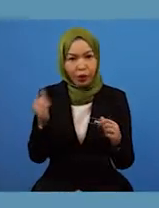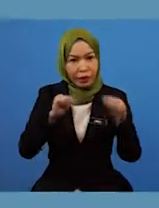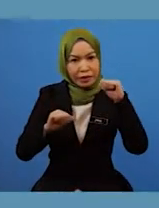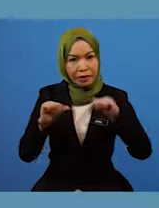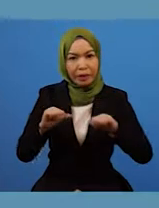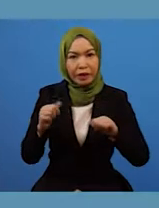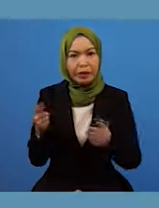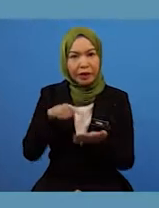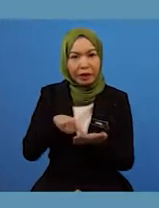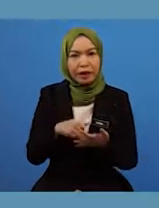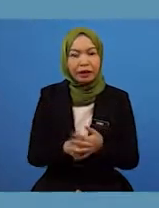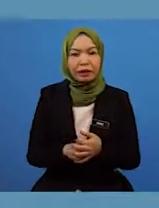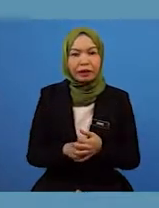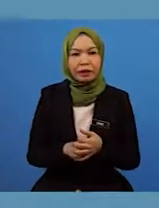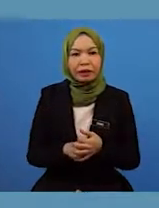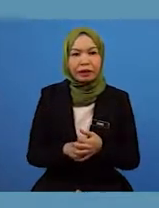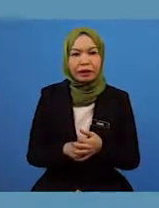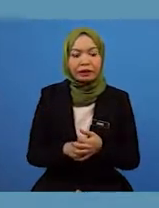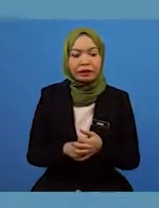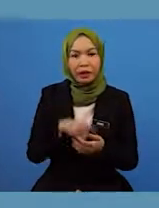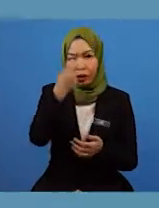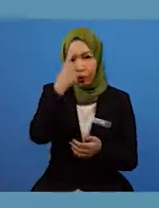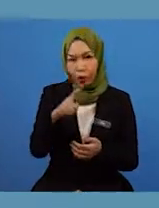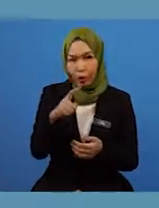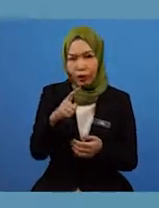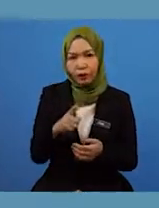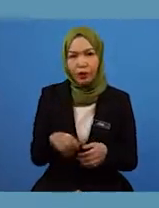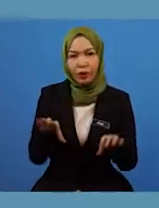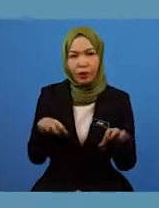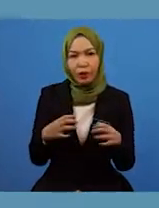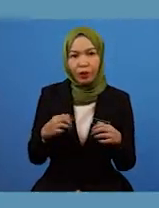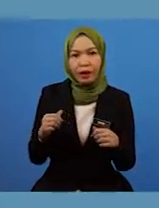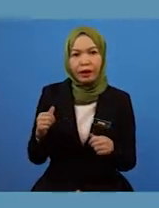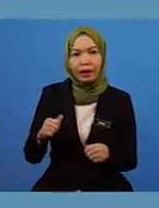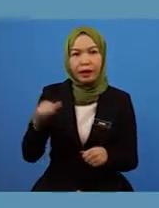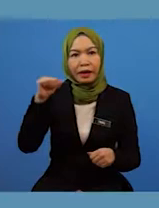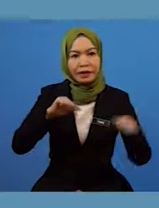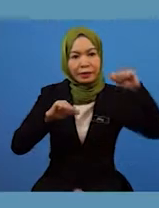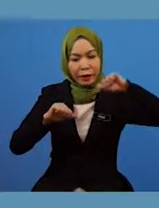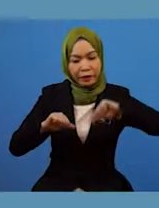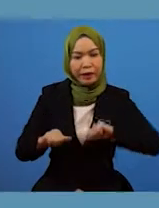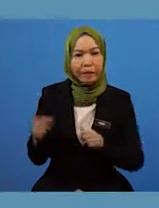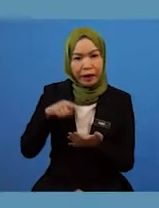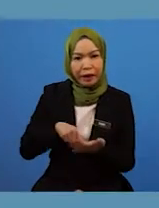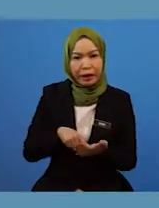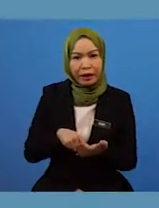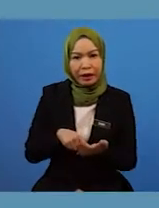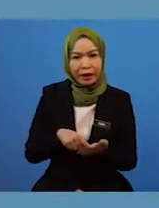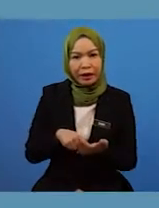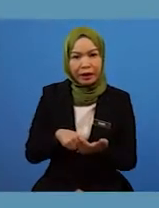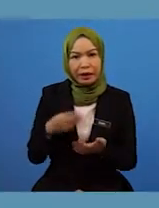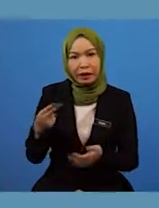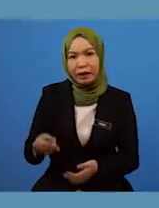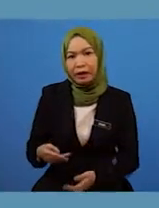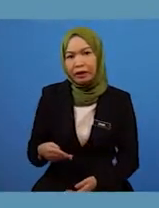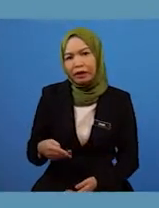Inilah yang kita perlukan untuk menjalankan eksperimen ini. Dan ini adalah